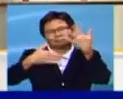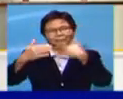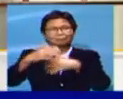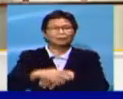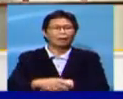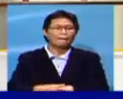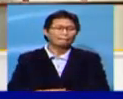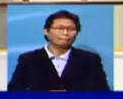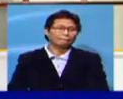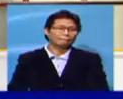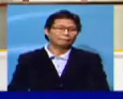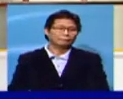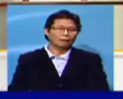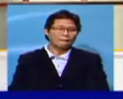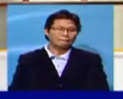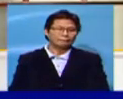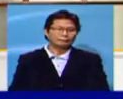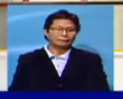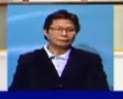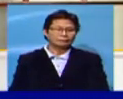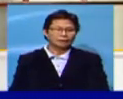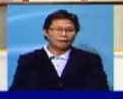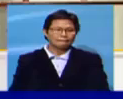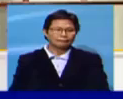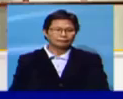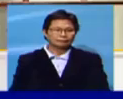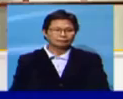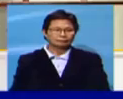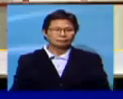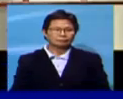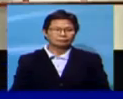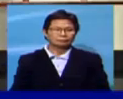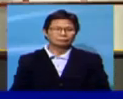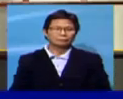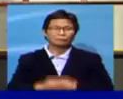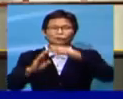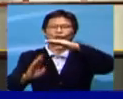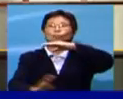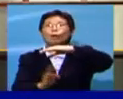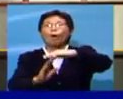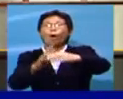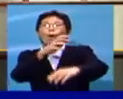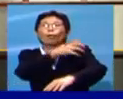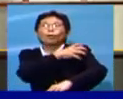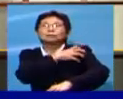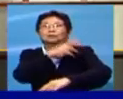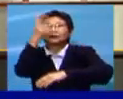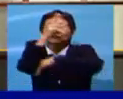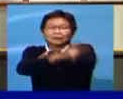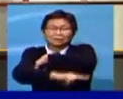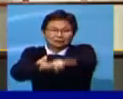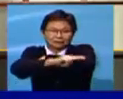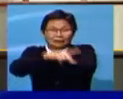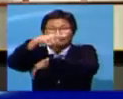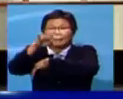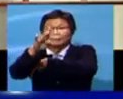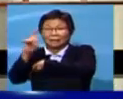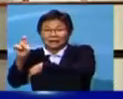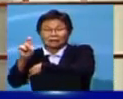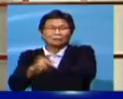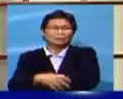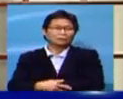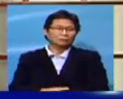kebakaran sekolah-sekolah ini di bawah kuasa kerajaan Negeri terutamanya kuasa oleh duli Yang Maha